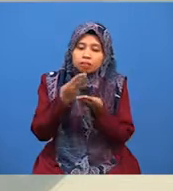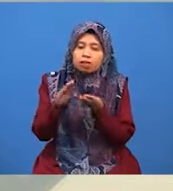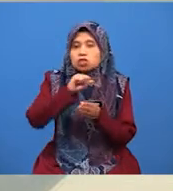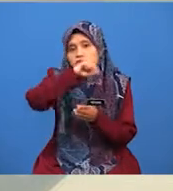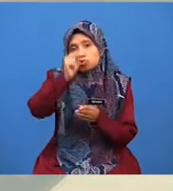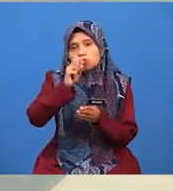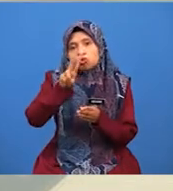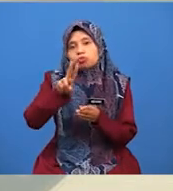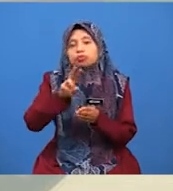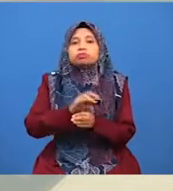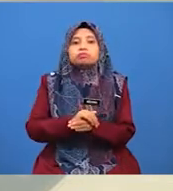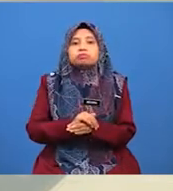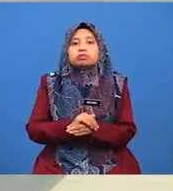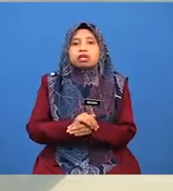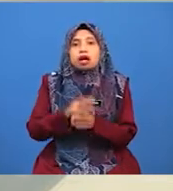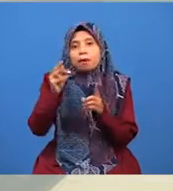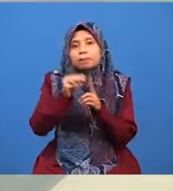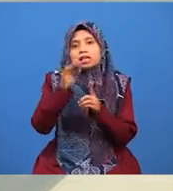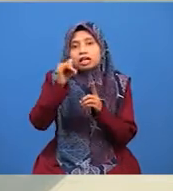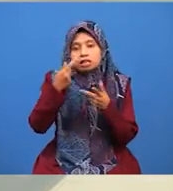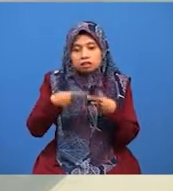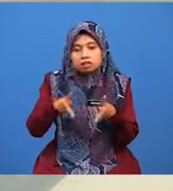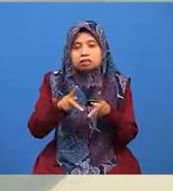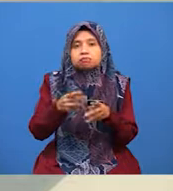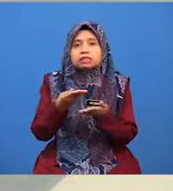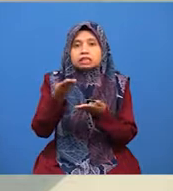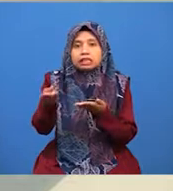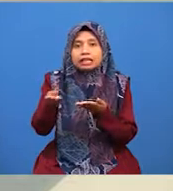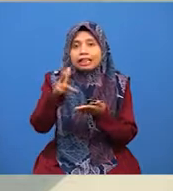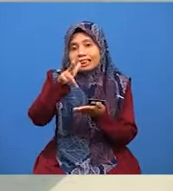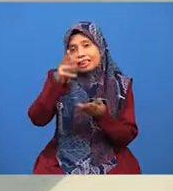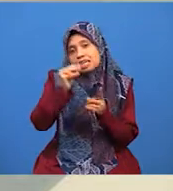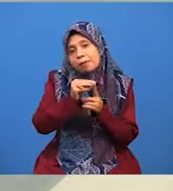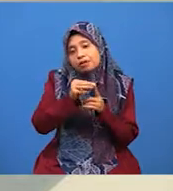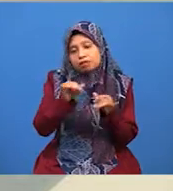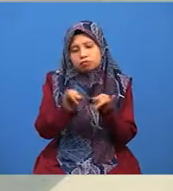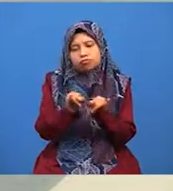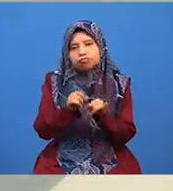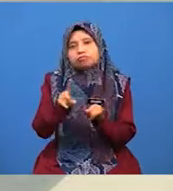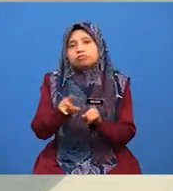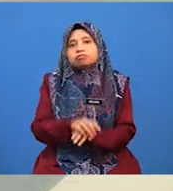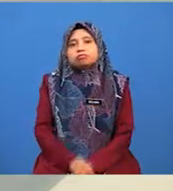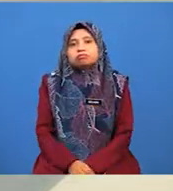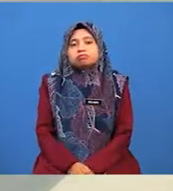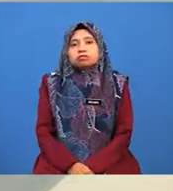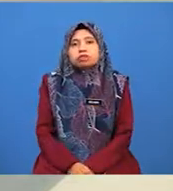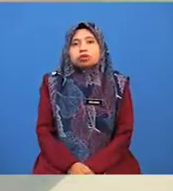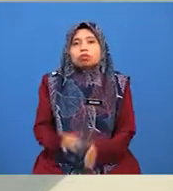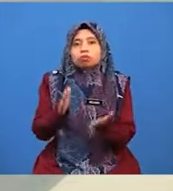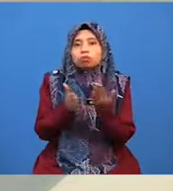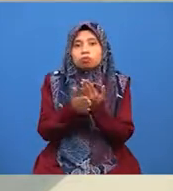Bagi soalan dua pula, markah yang diperuntukkan adalah 3 markah juga. Oleh